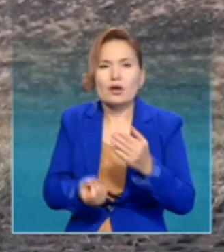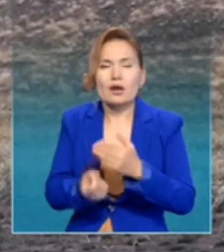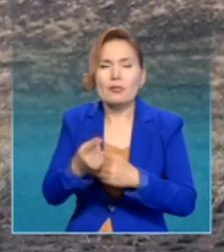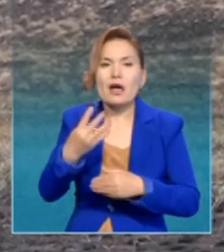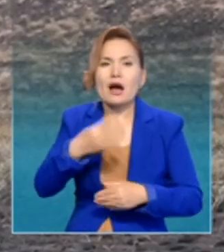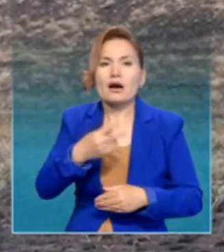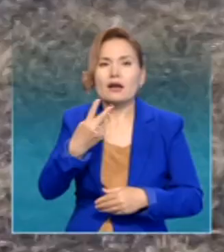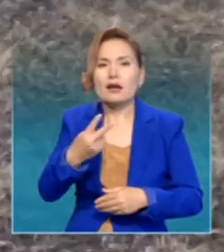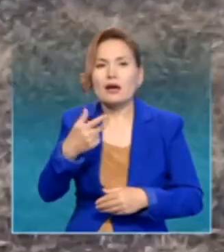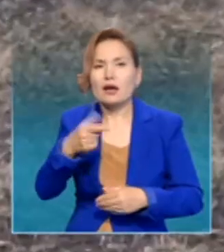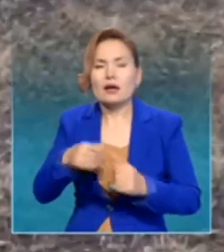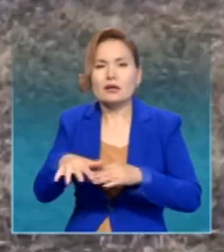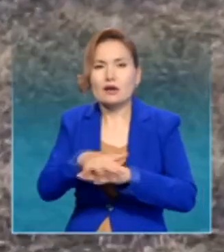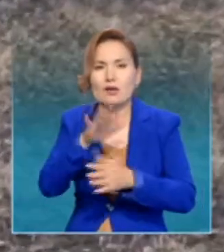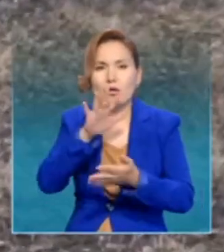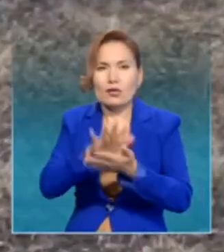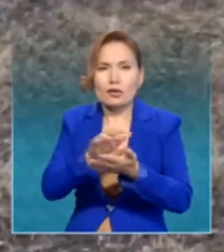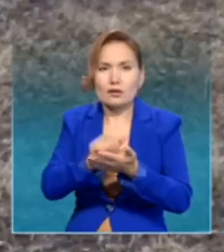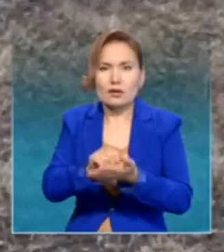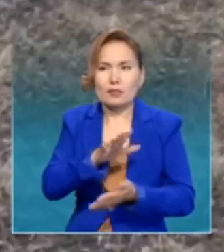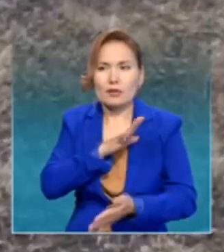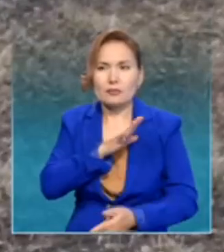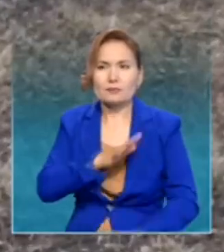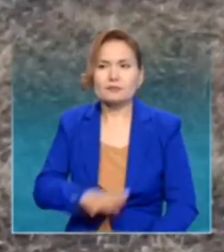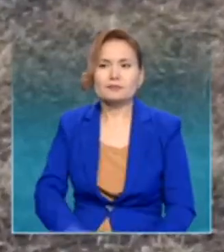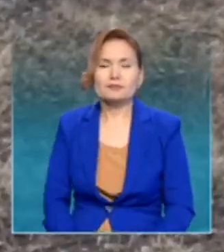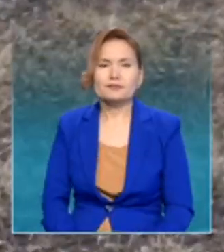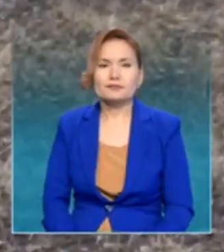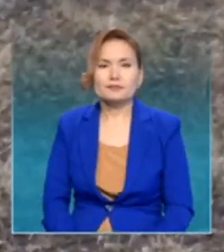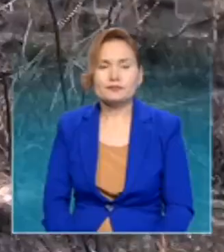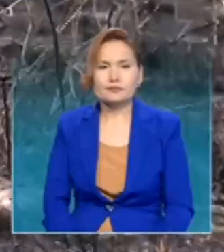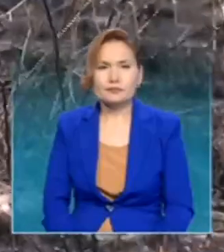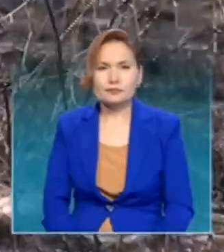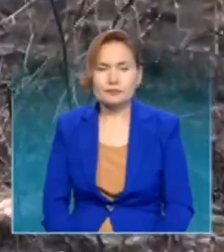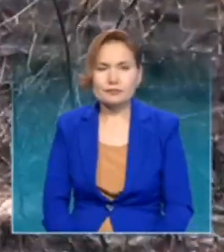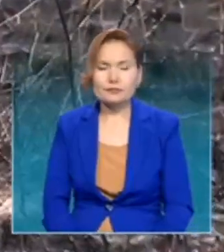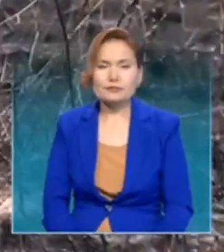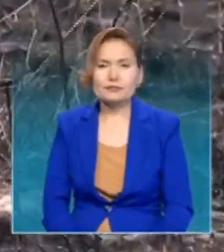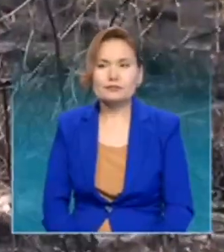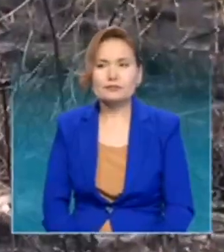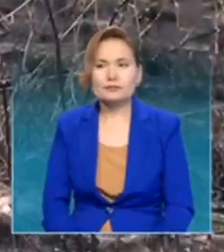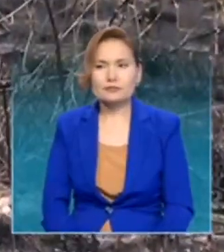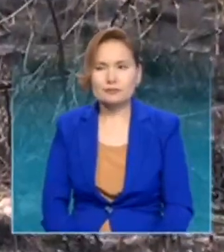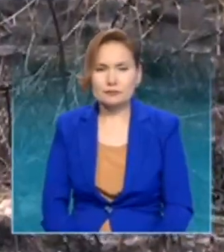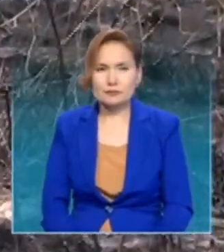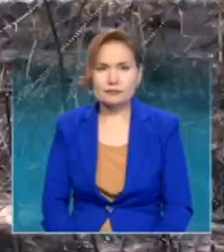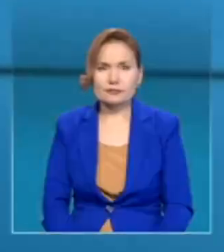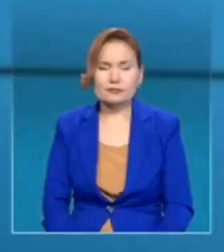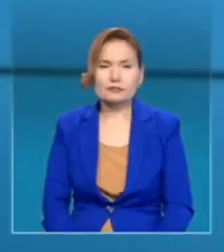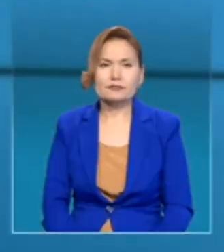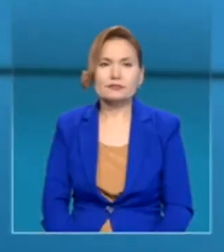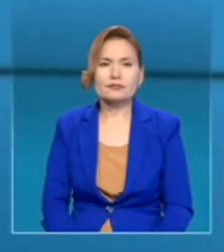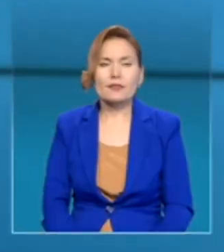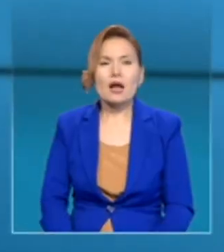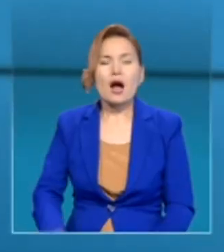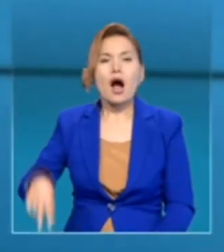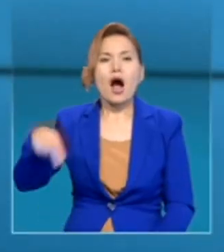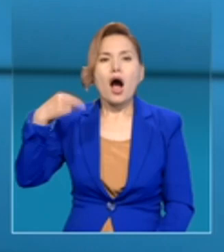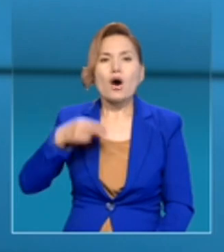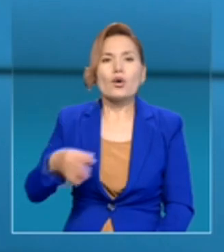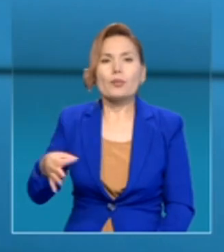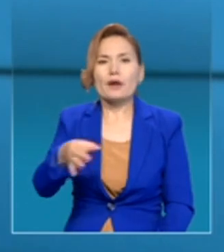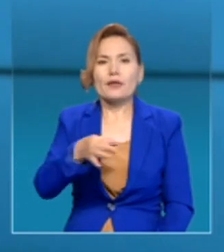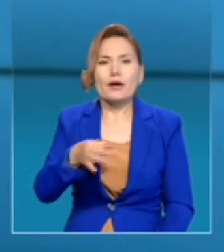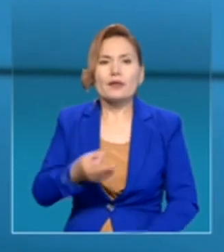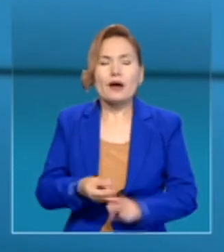42 гектар аумақты от шарпыған. Жамбылдан Нұрдос Болатұлы, Ғани Айдарқұлов, Қазақстан ұлттық телеарнасы. Ақтөбе